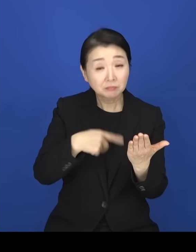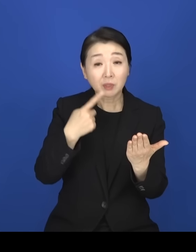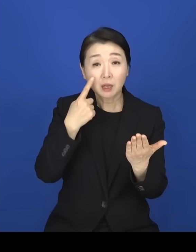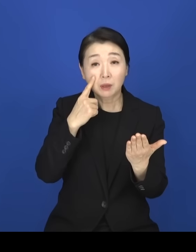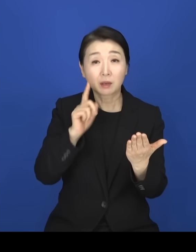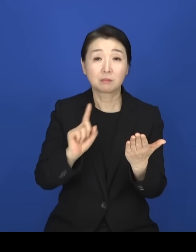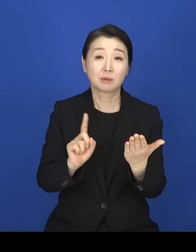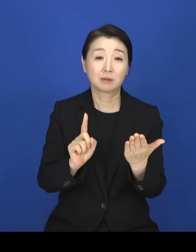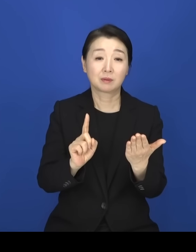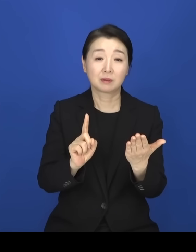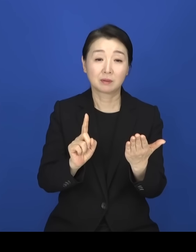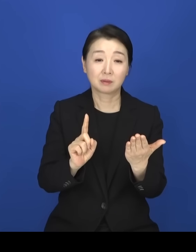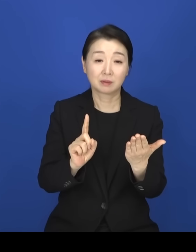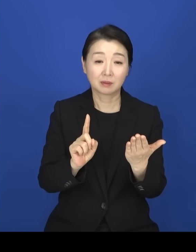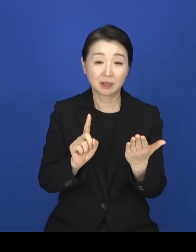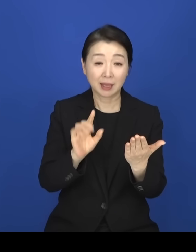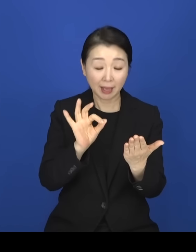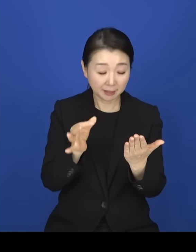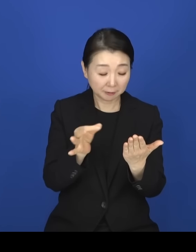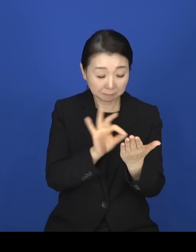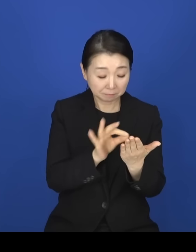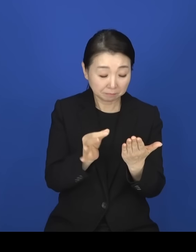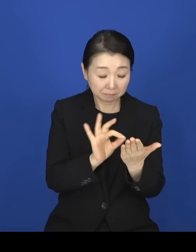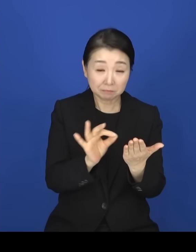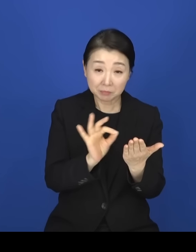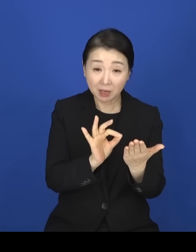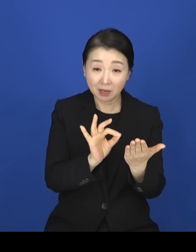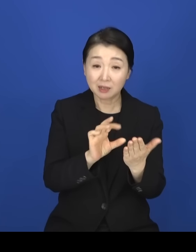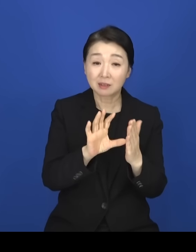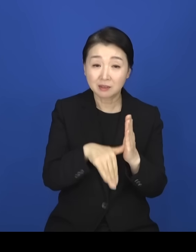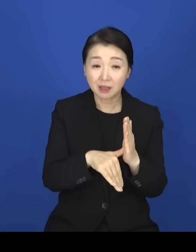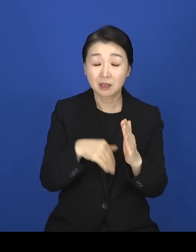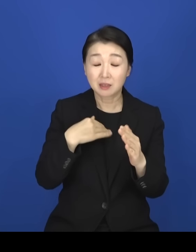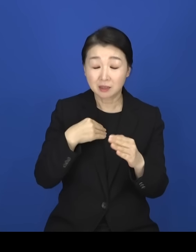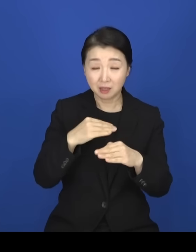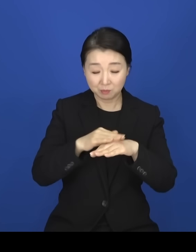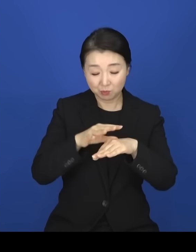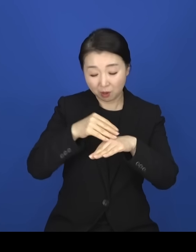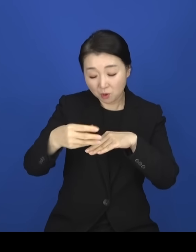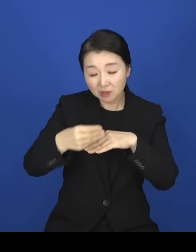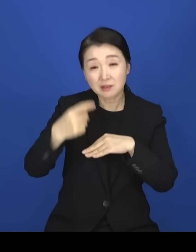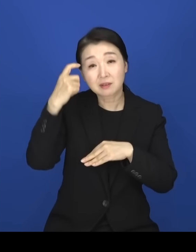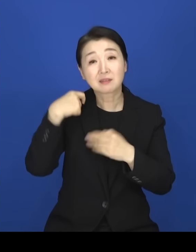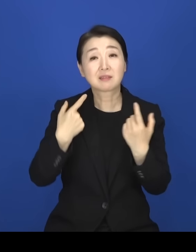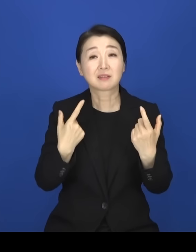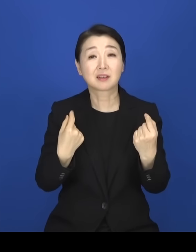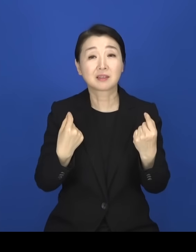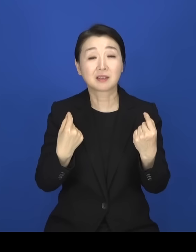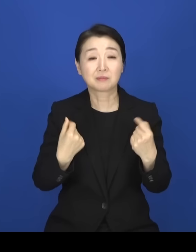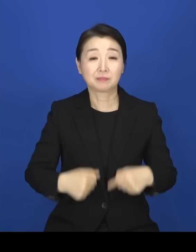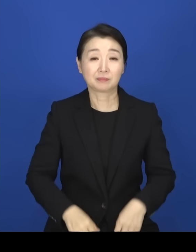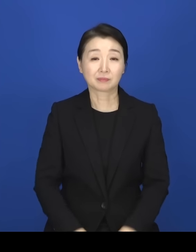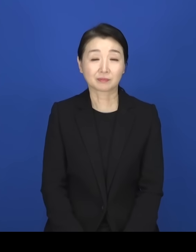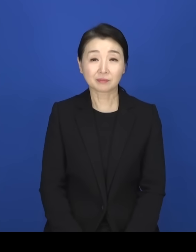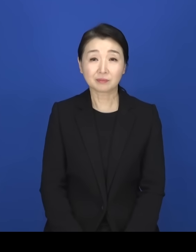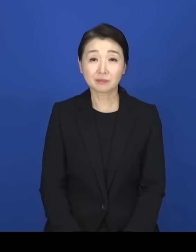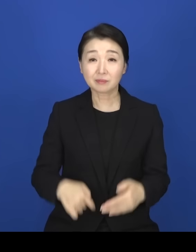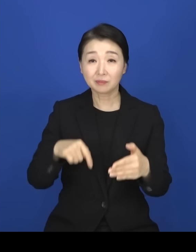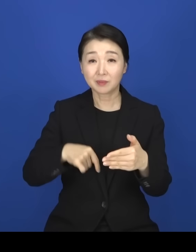읽으면서 한 장 한 장 제 이 피부가 벗겨진 것 같아요, 사실. 그래서 제